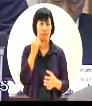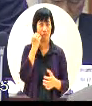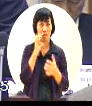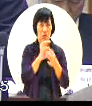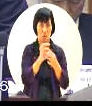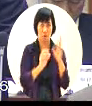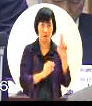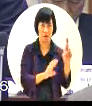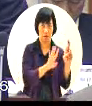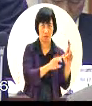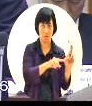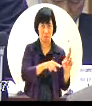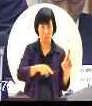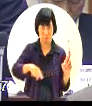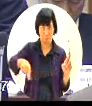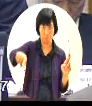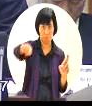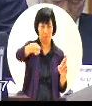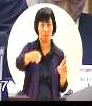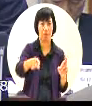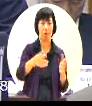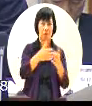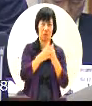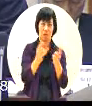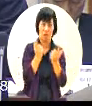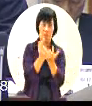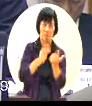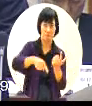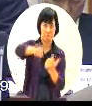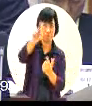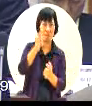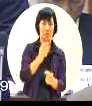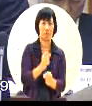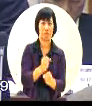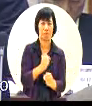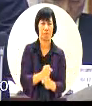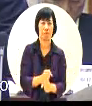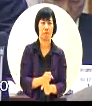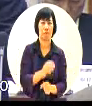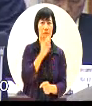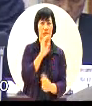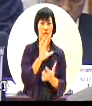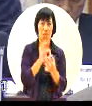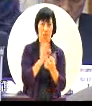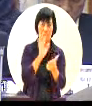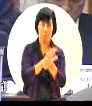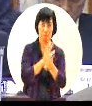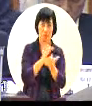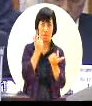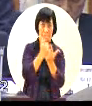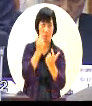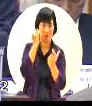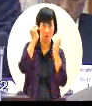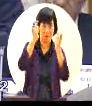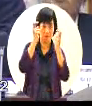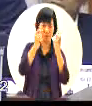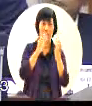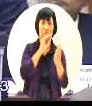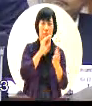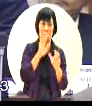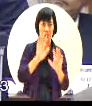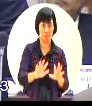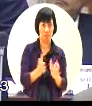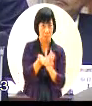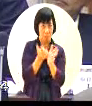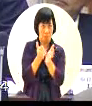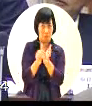通车了以后，仅需要这条线呢往北延伸。因这条线对按北高雄发电以及大高雄合并了以后是真